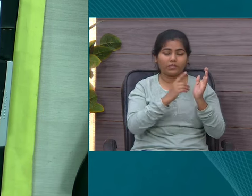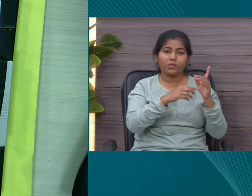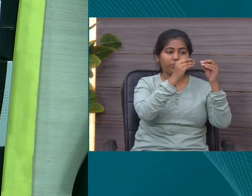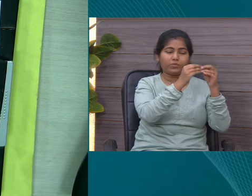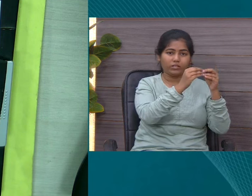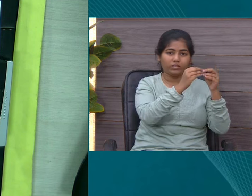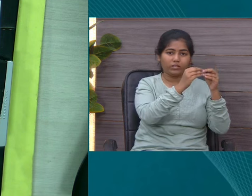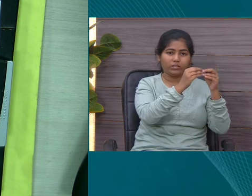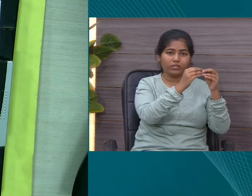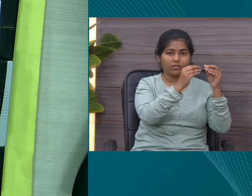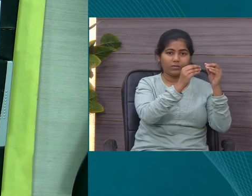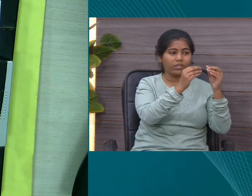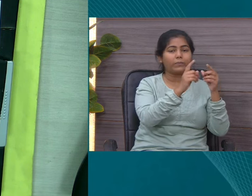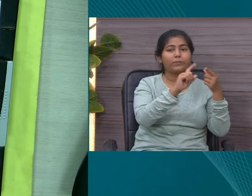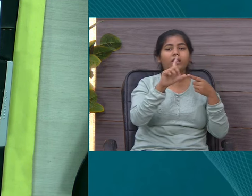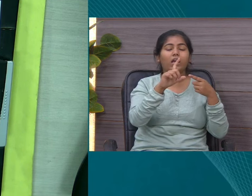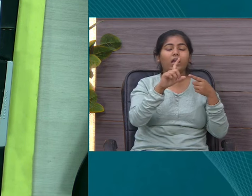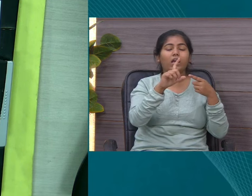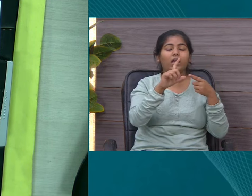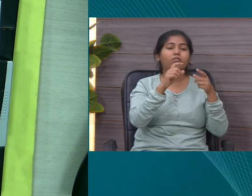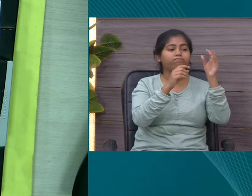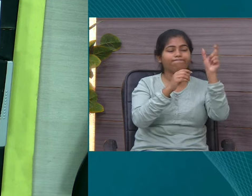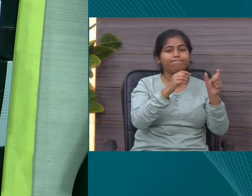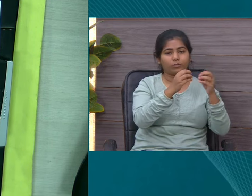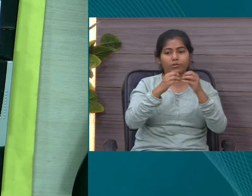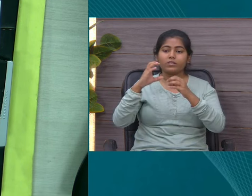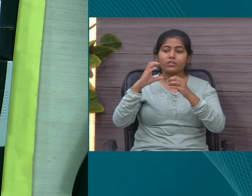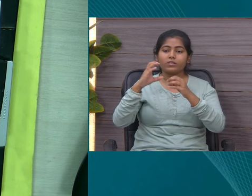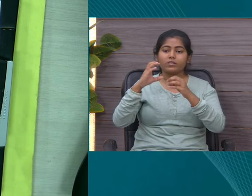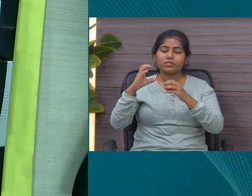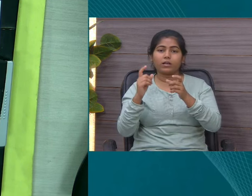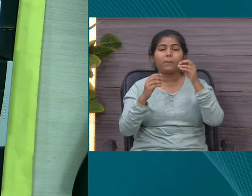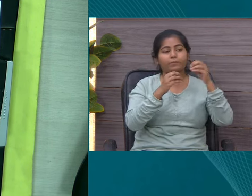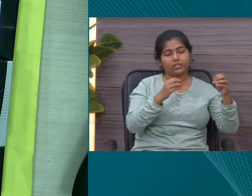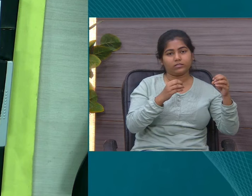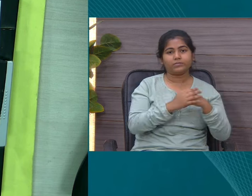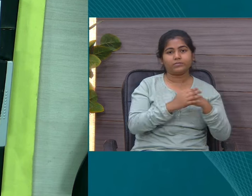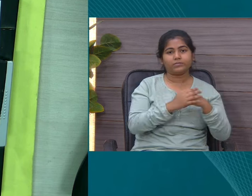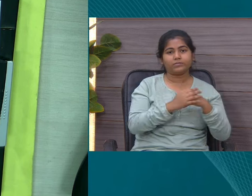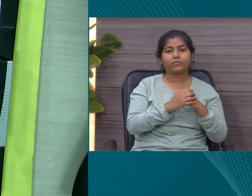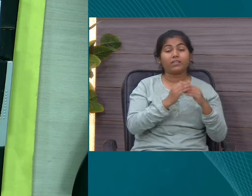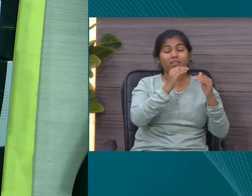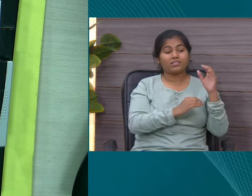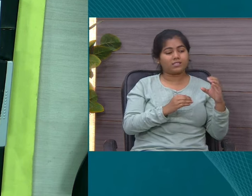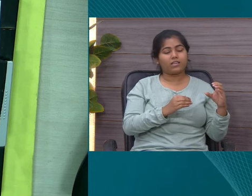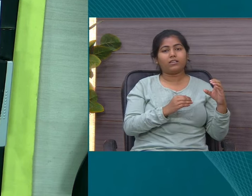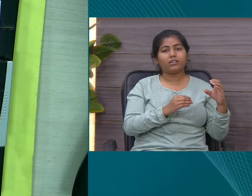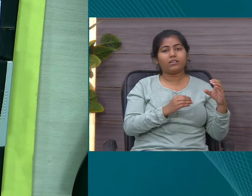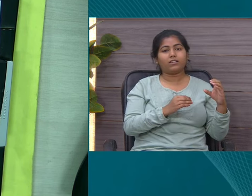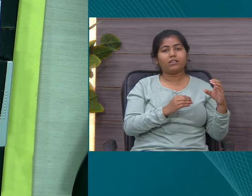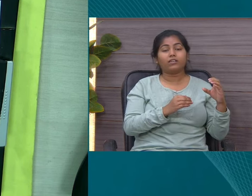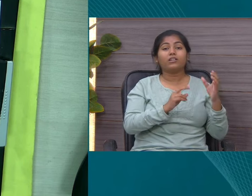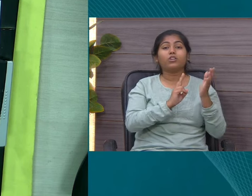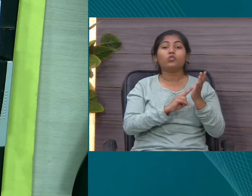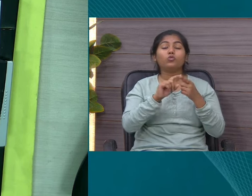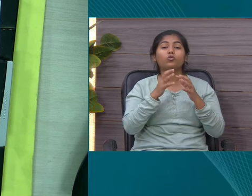जो बी है हम इसके साथ ई जोड़ देंगे दैट इज बेरिलियम, देन बीबीसी का बी सेकेंड जो है बोरॉन, सी इज कार्बन, न्यूज का